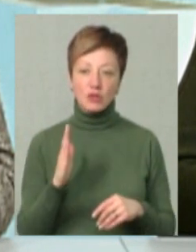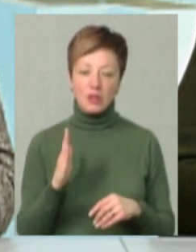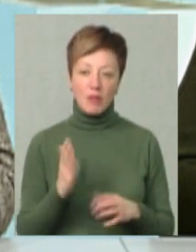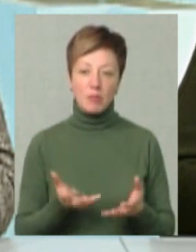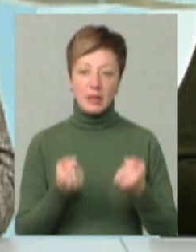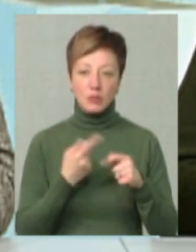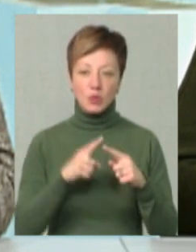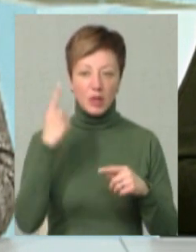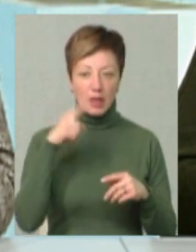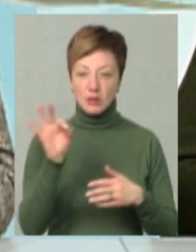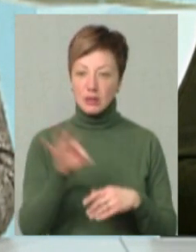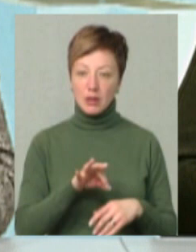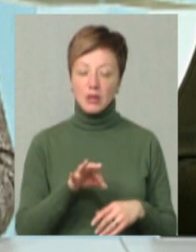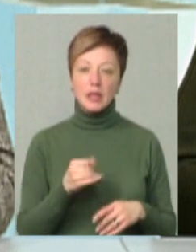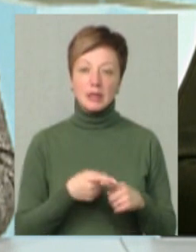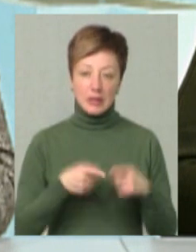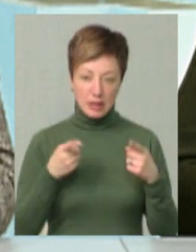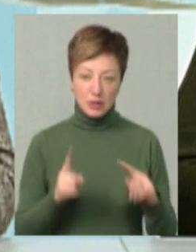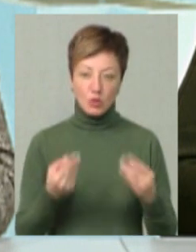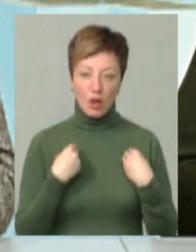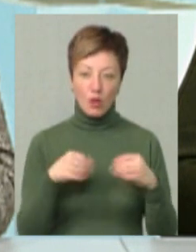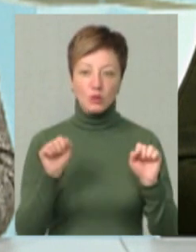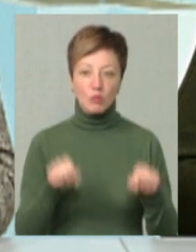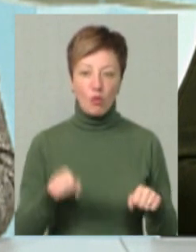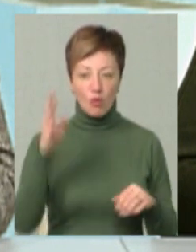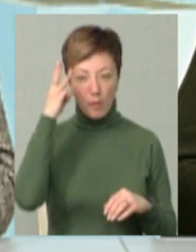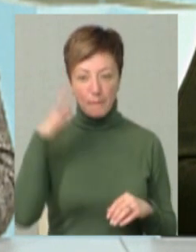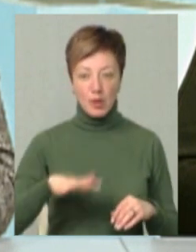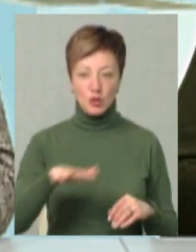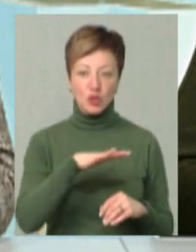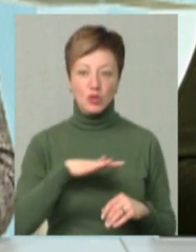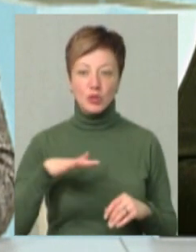ідею буквально з льоту. І це дійсно нам дало змогу в Хмельниччині